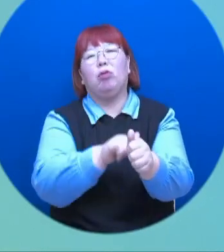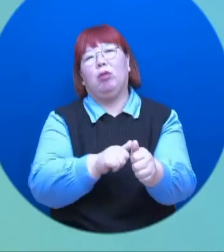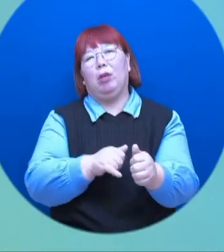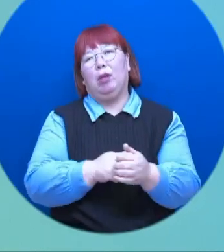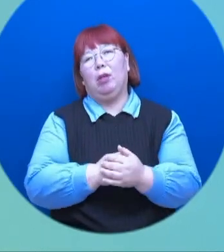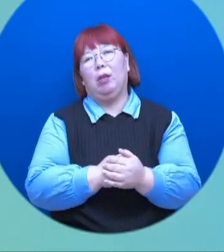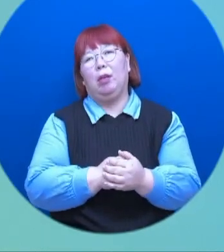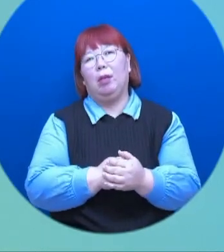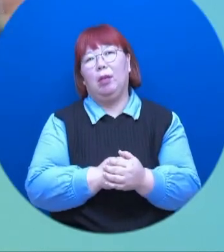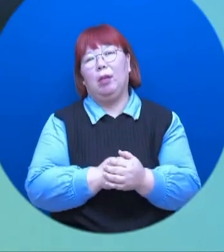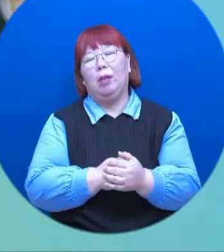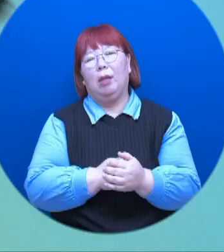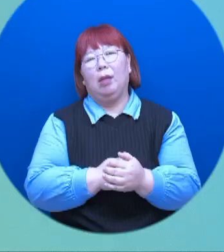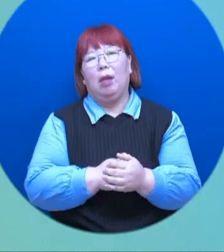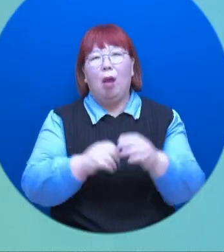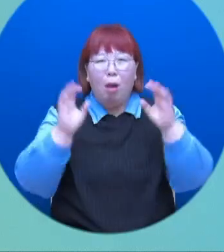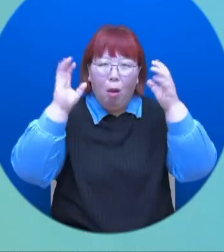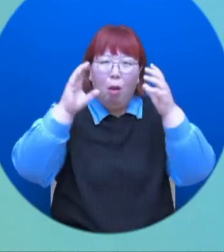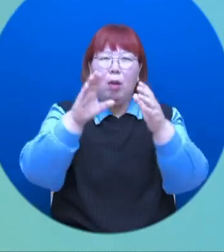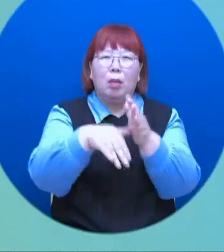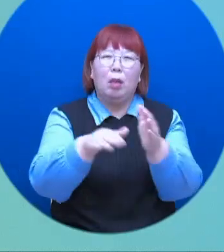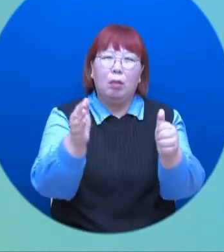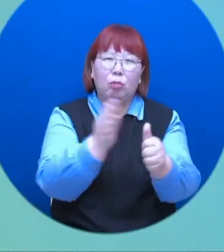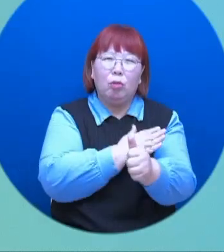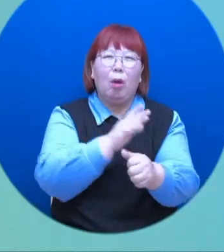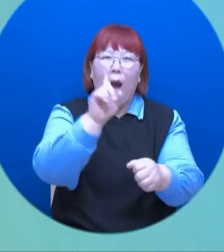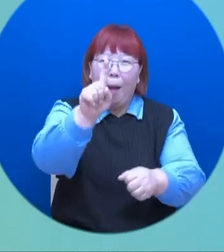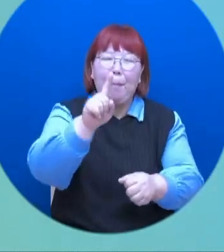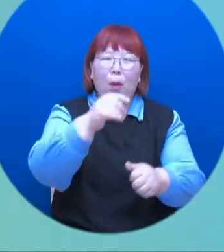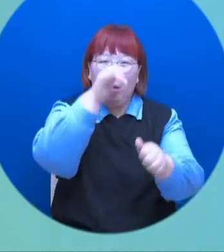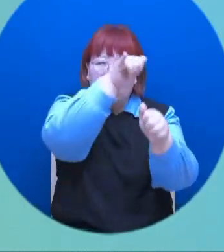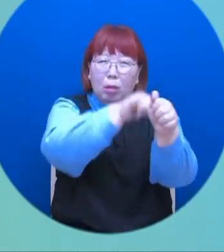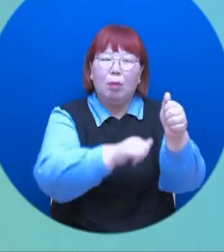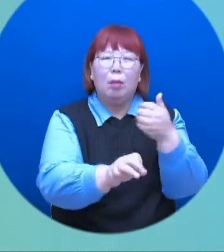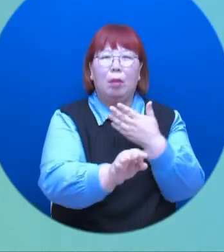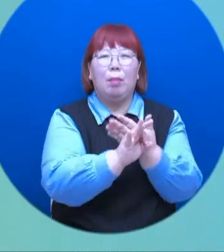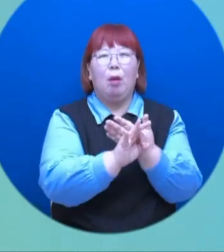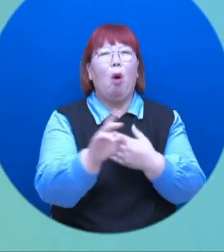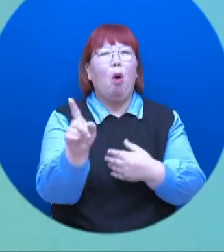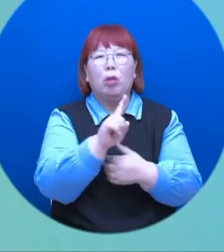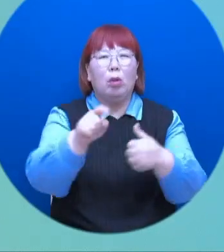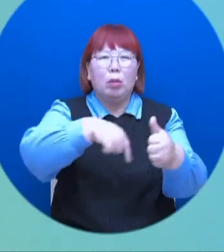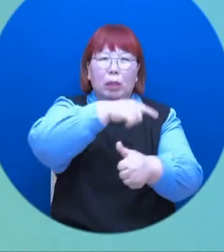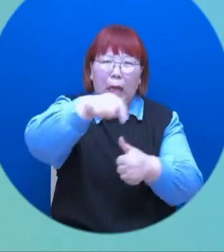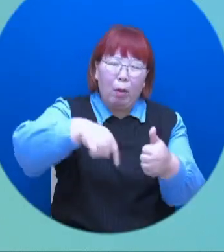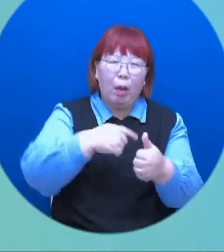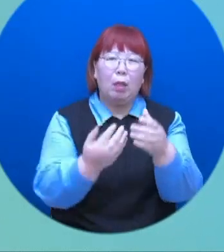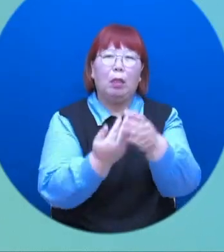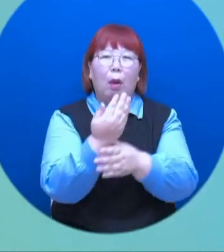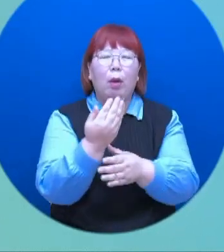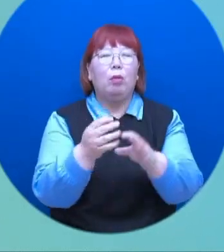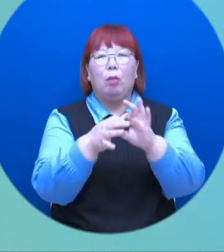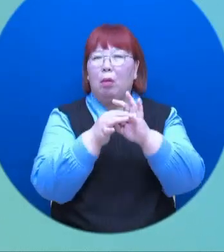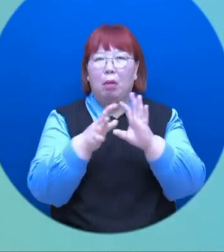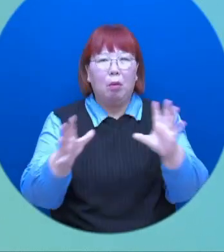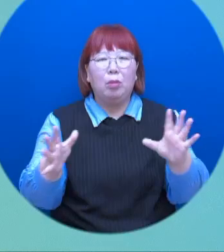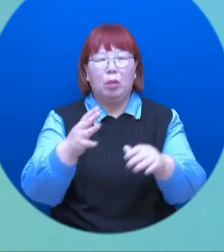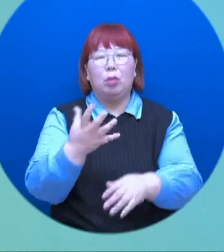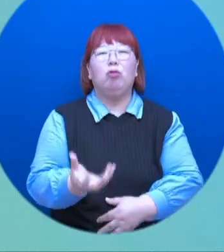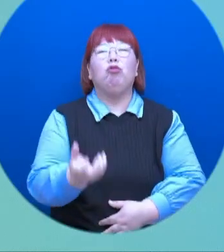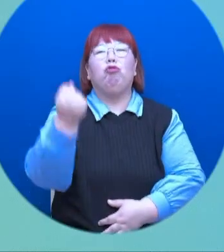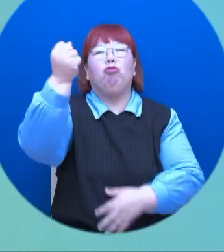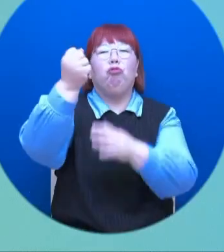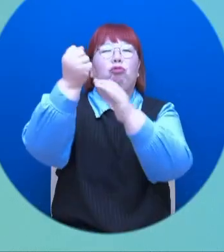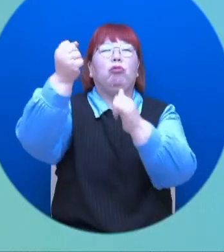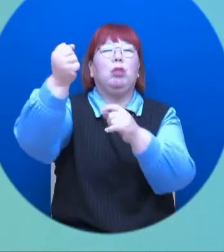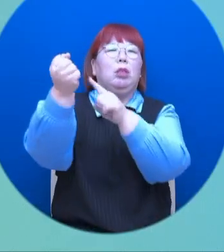얘기해요. 그러니까 어릴 때부터 주인을 한번 섬기잖아요. 어떤 상황, 어떤 형편에 있든지 그 주인을 절대 배신하지